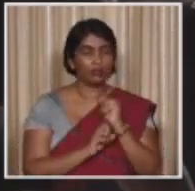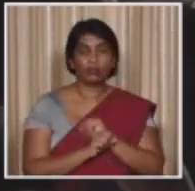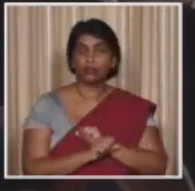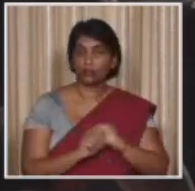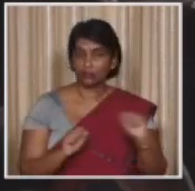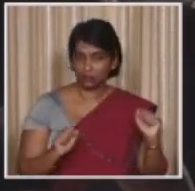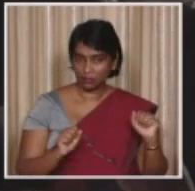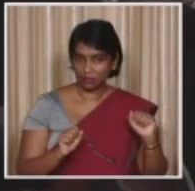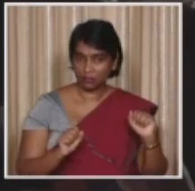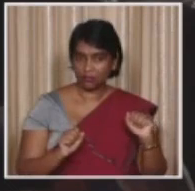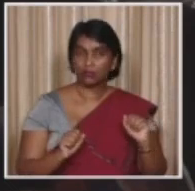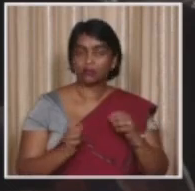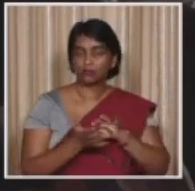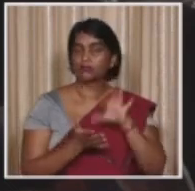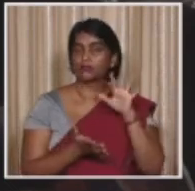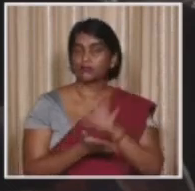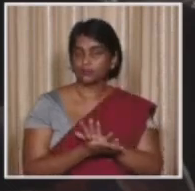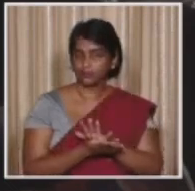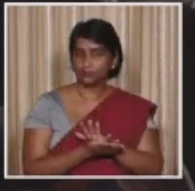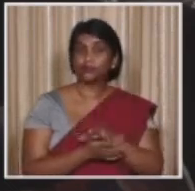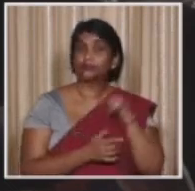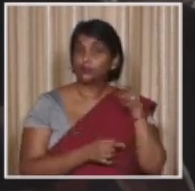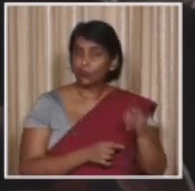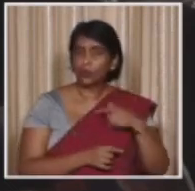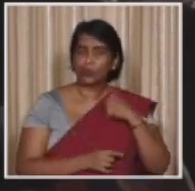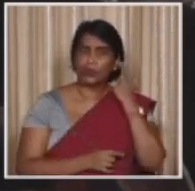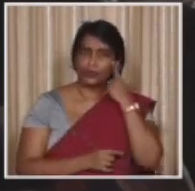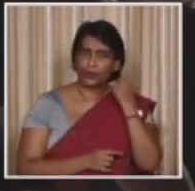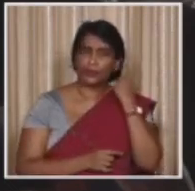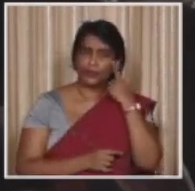නැතිවන තීරණයක්. ඉතින් මේක දැන දැන